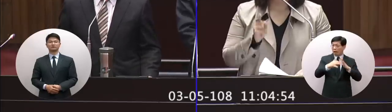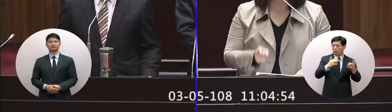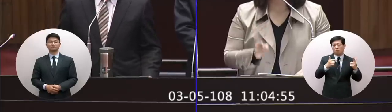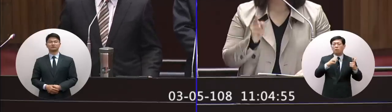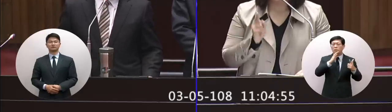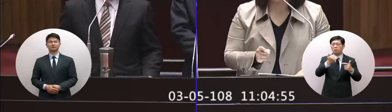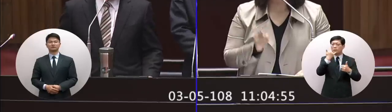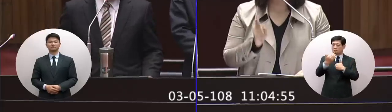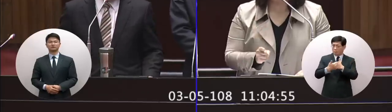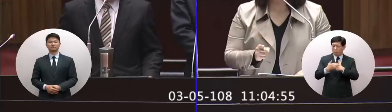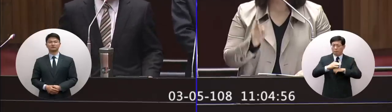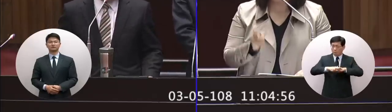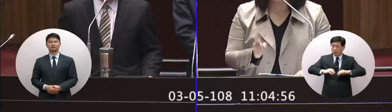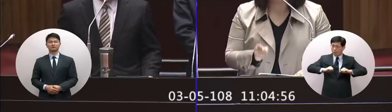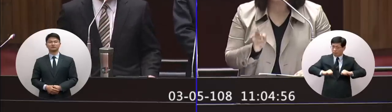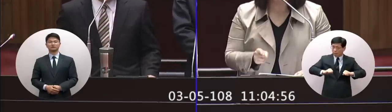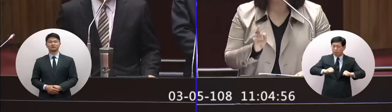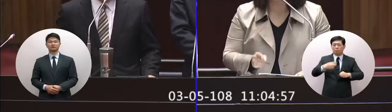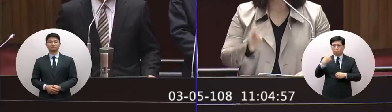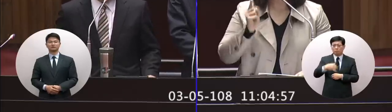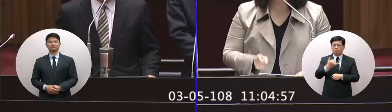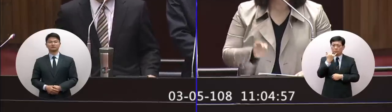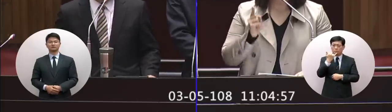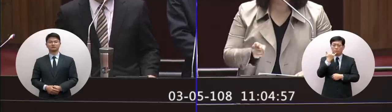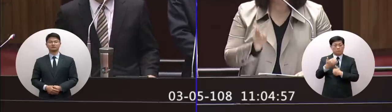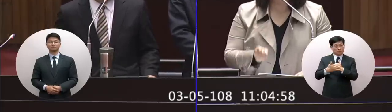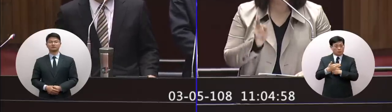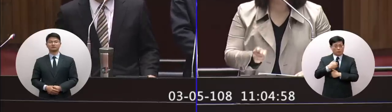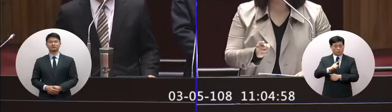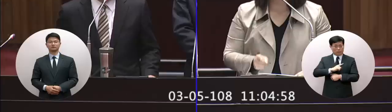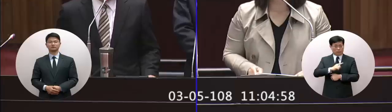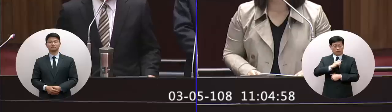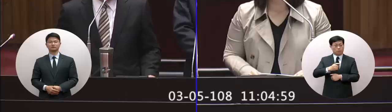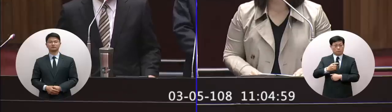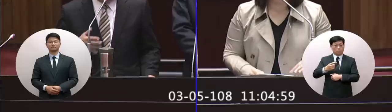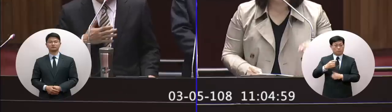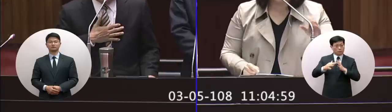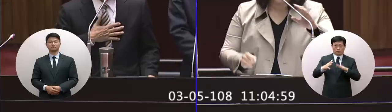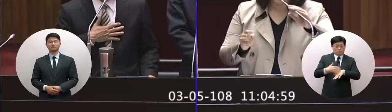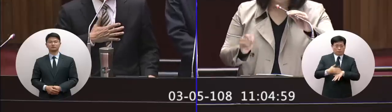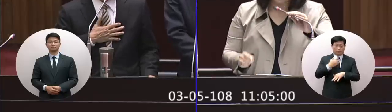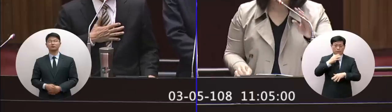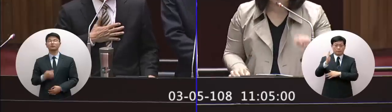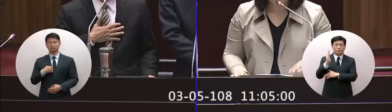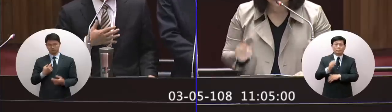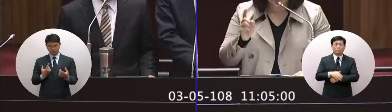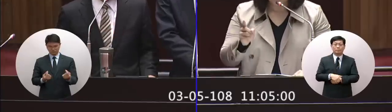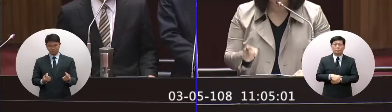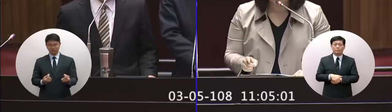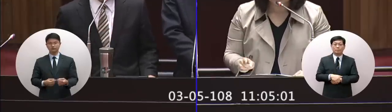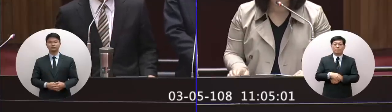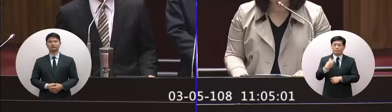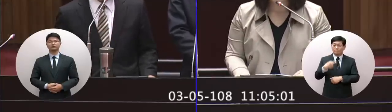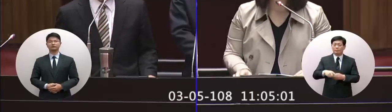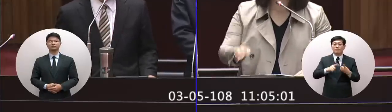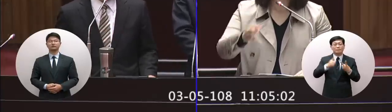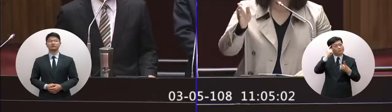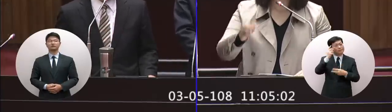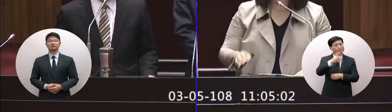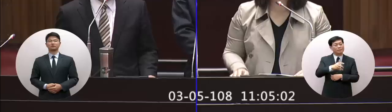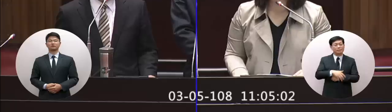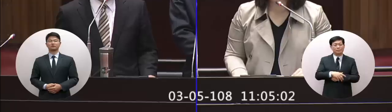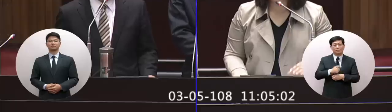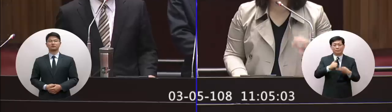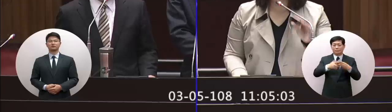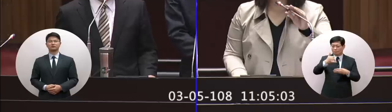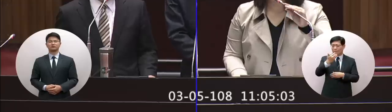是要给我能够平安健康，甚至是能够让我不面临战争的一个政府。 我也是。 再来，我想请问一下，